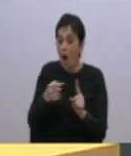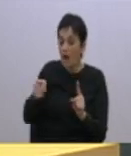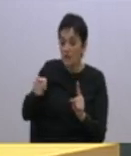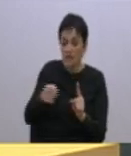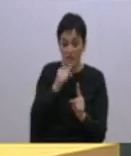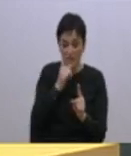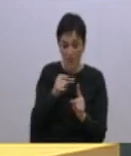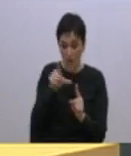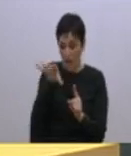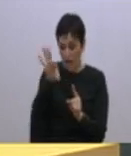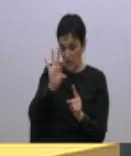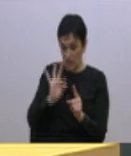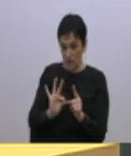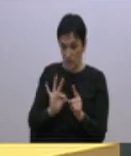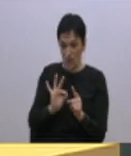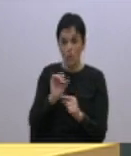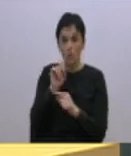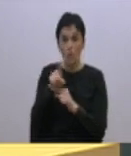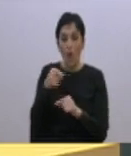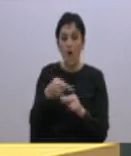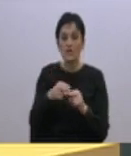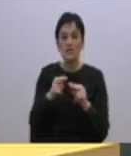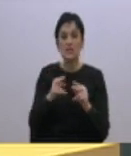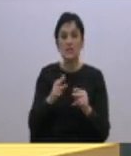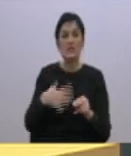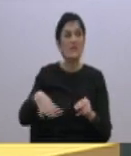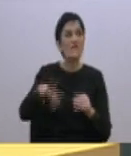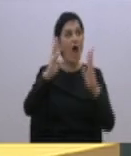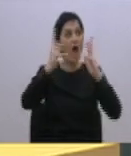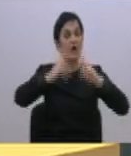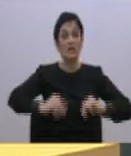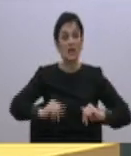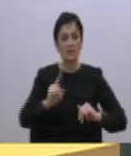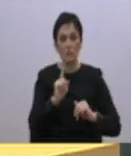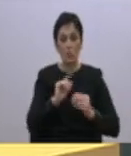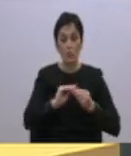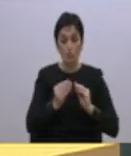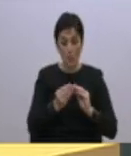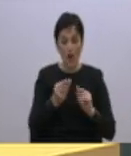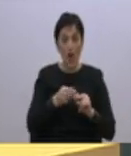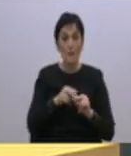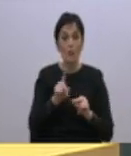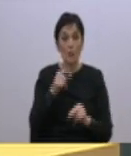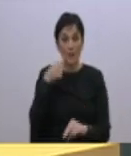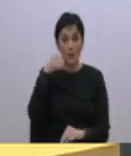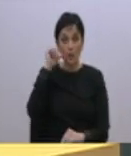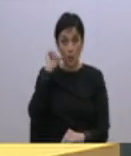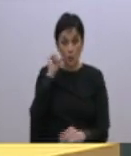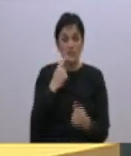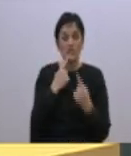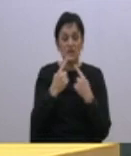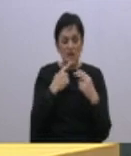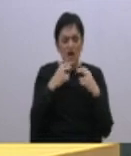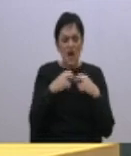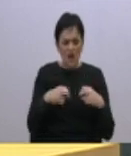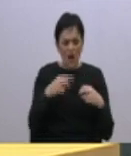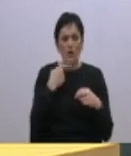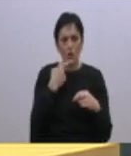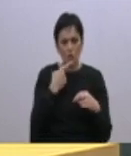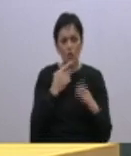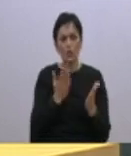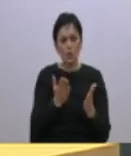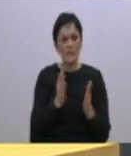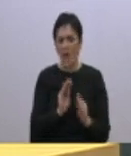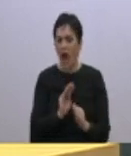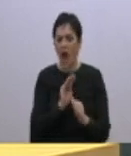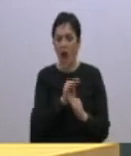გამოავლინოს მოვალეობის შემსრულებელი ამით ქვეყანა დაიქცევა და პრობლემაც ამაშია. Გუშინდელი განხილვის შედეგად ითქვა რომ ხო არ